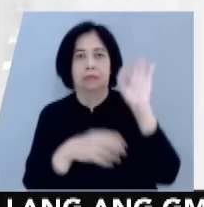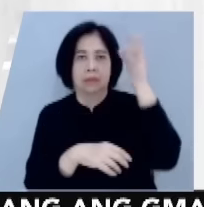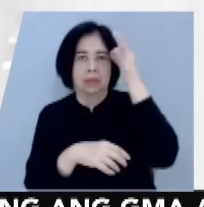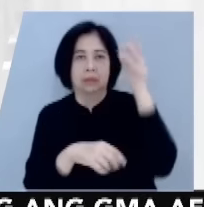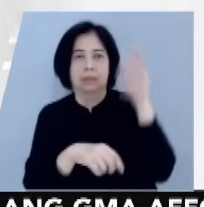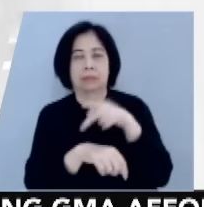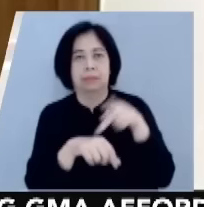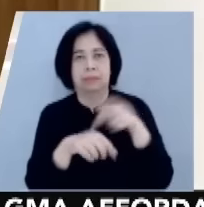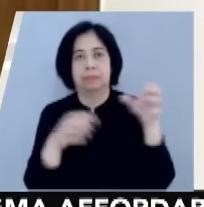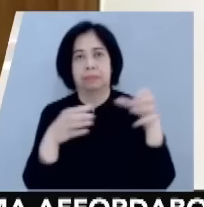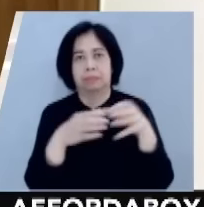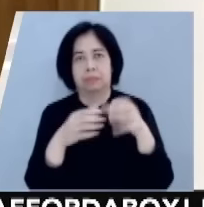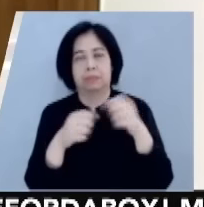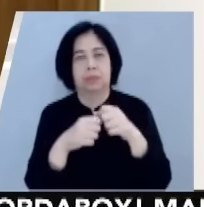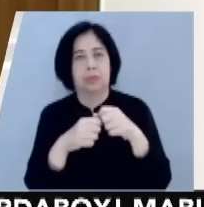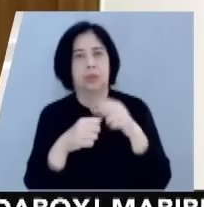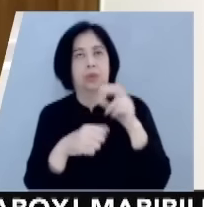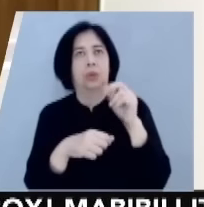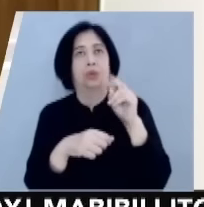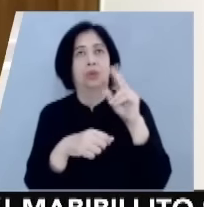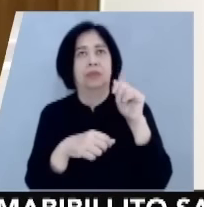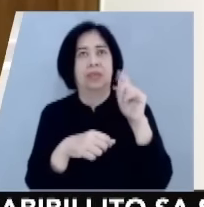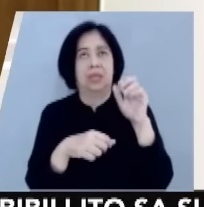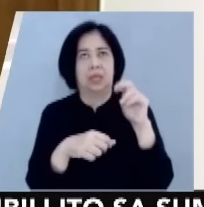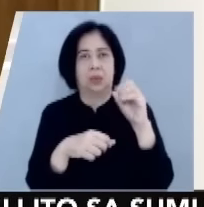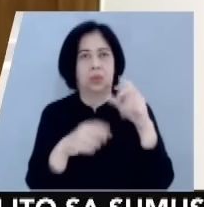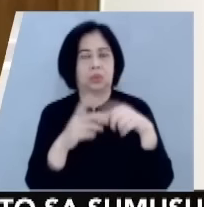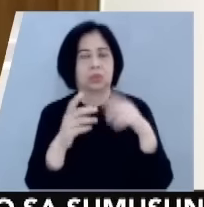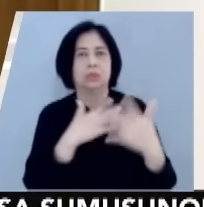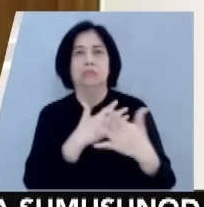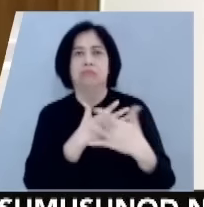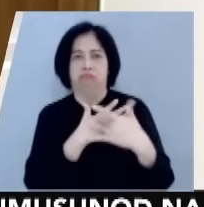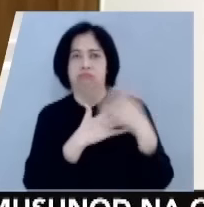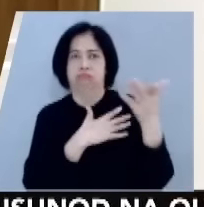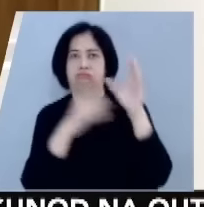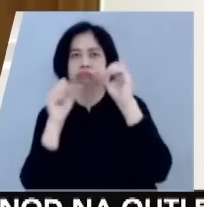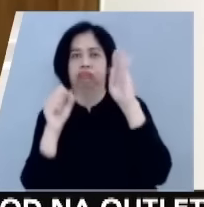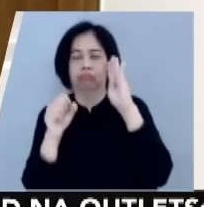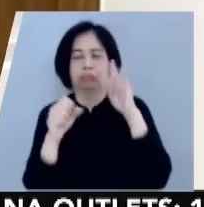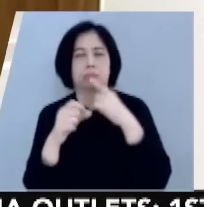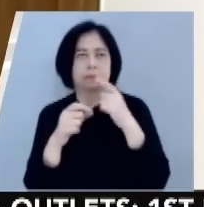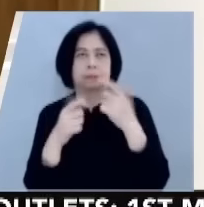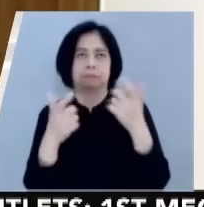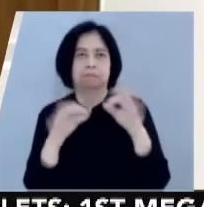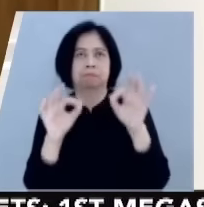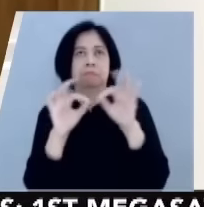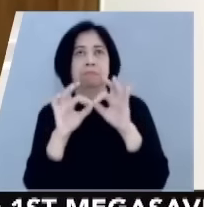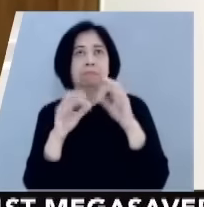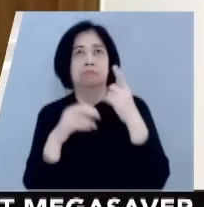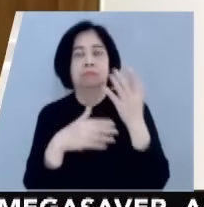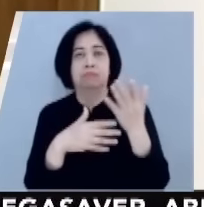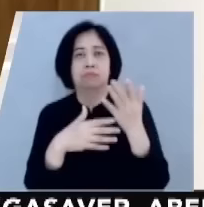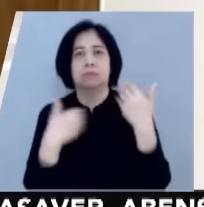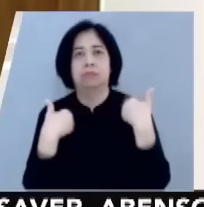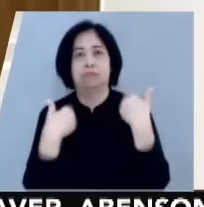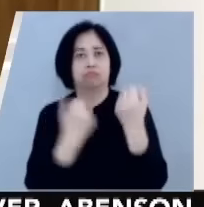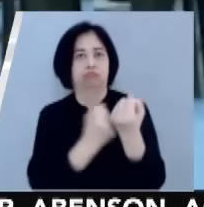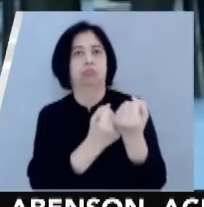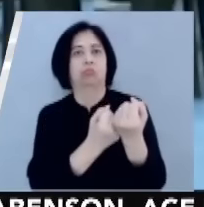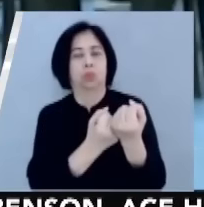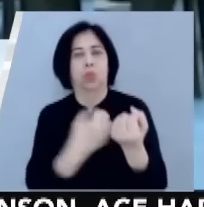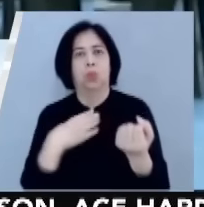Partido Navoteño. He was very touched at saka malaking bagay po sa kanya na may suporta po yung House of